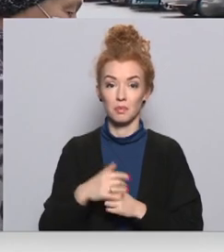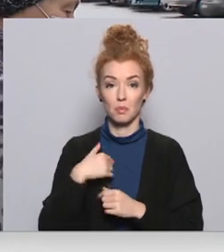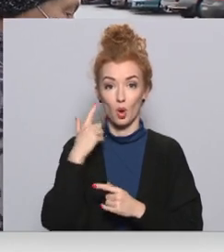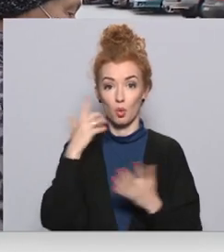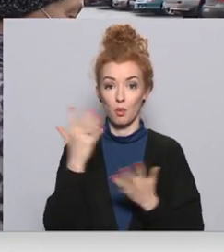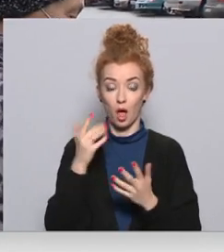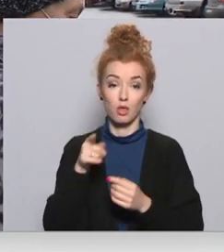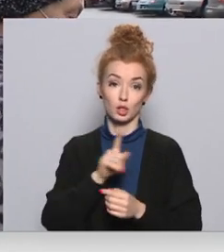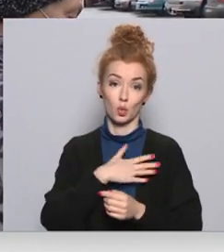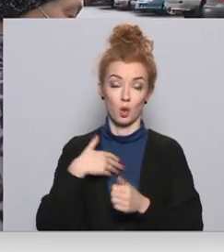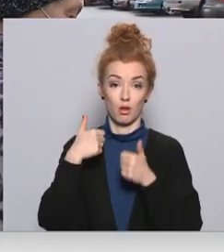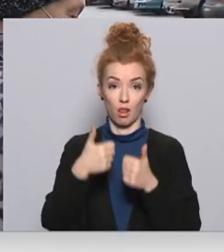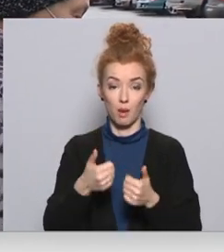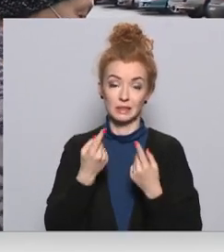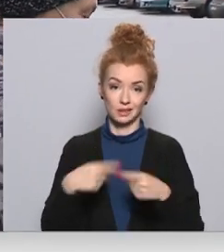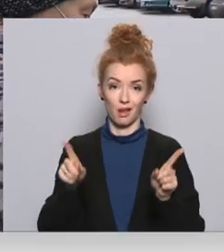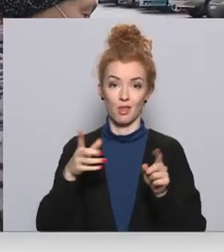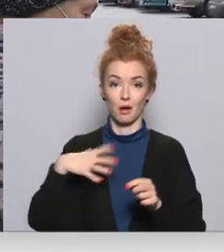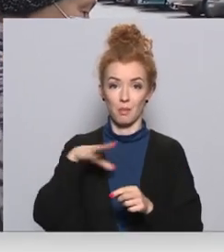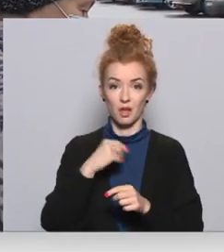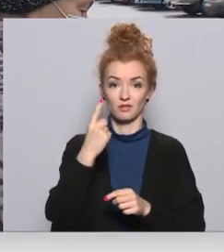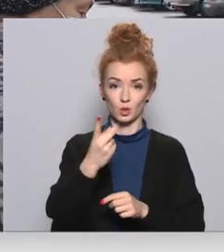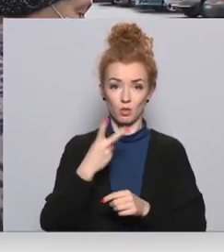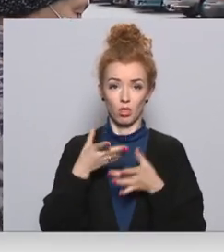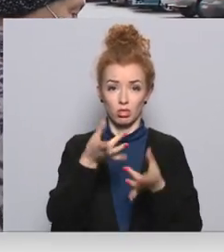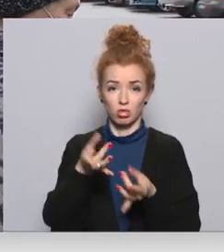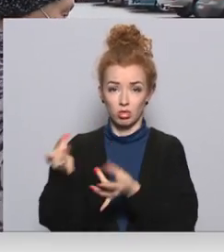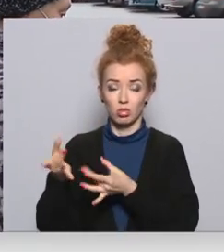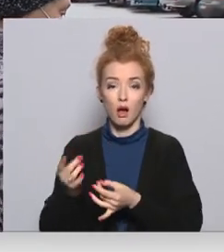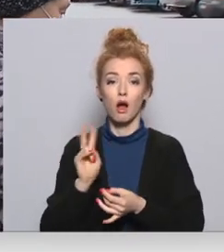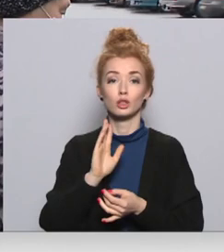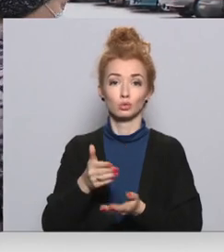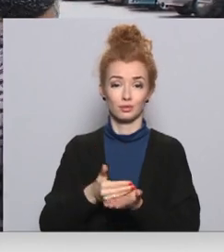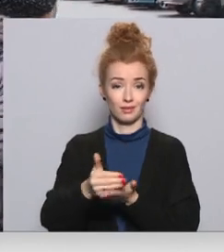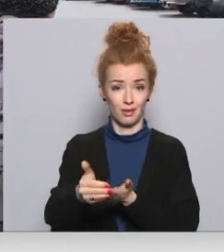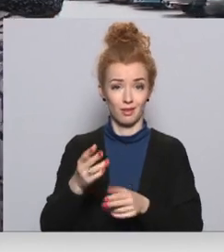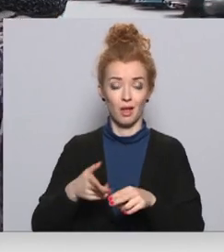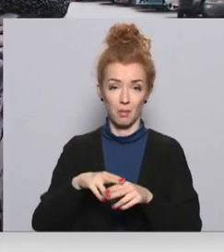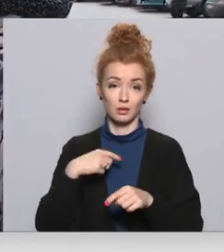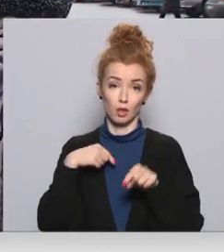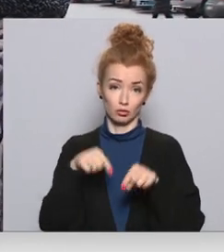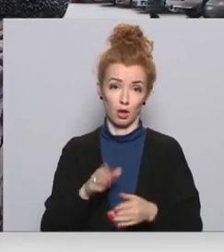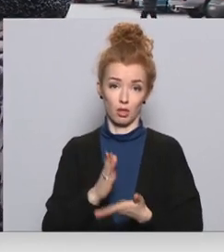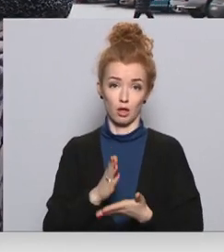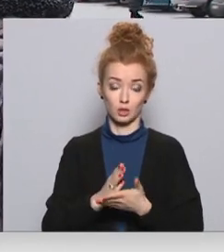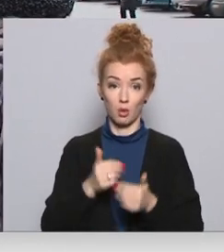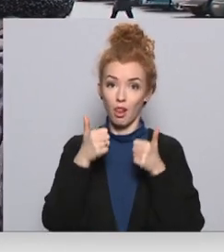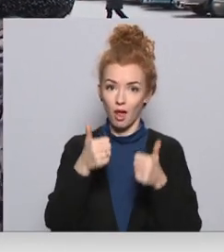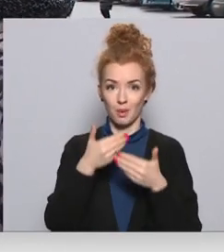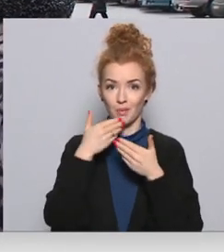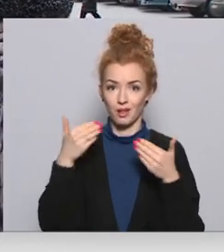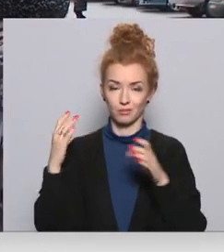Manuprāt, tas ir ļoti labi. Savādāk mēs te viens otru aplipinām, un kas būs tālāk. Tāpēc es te esmu. Labi, ka tāda